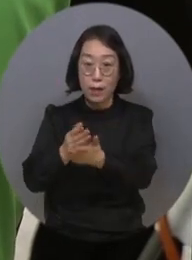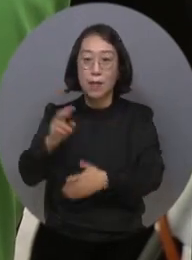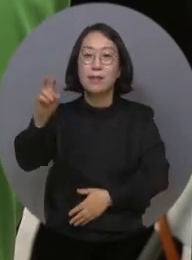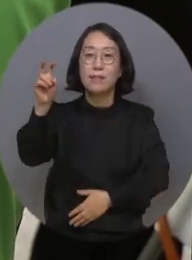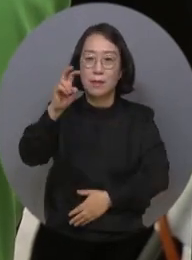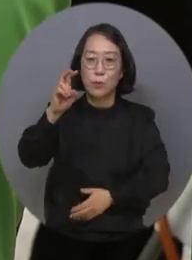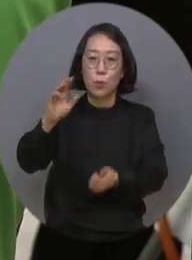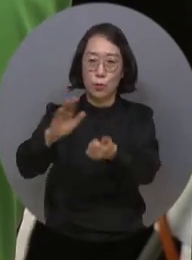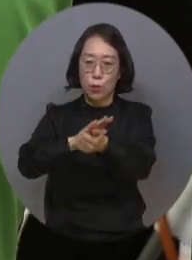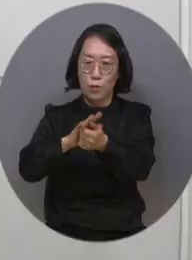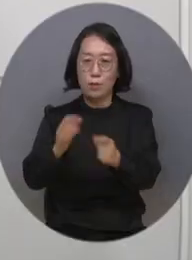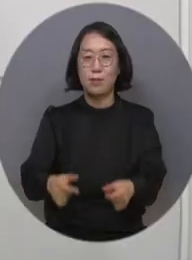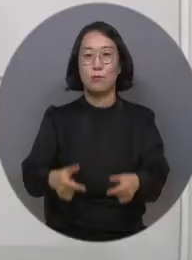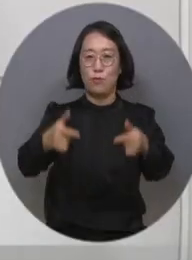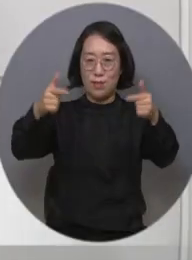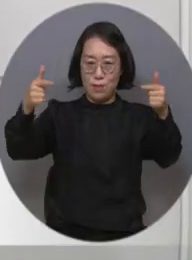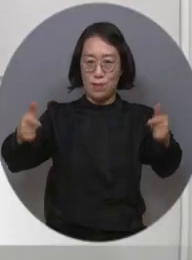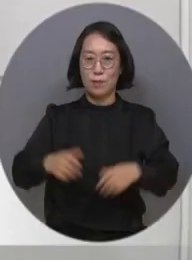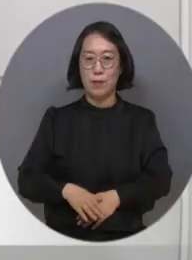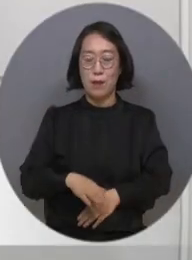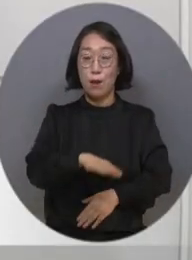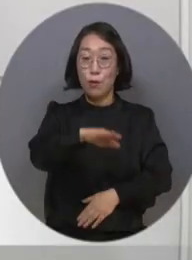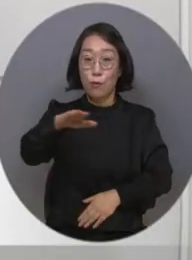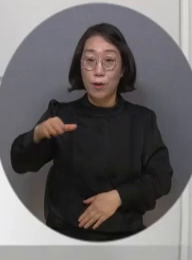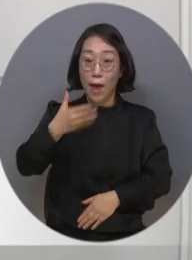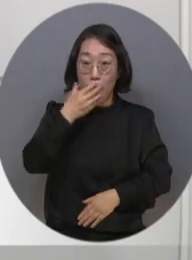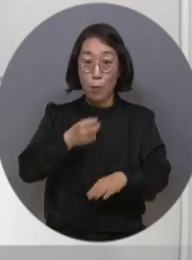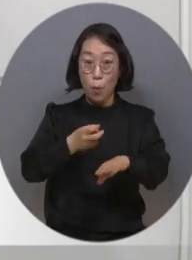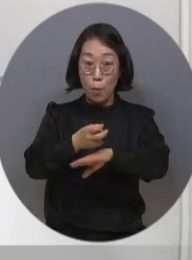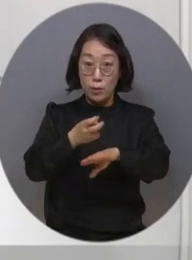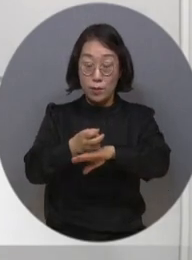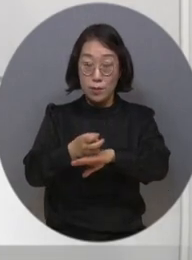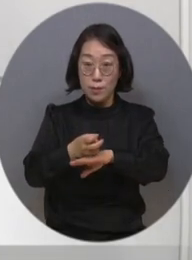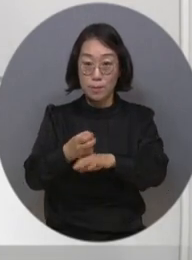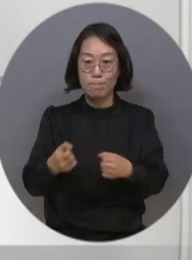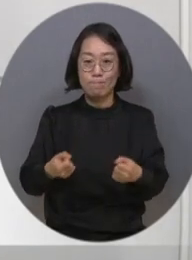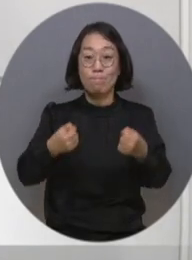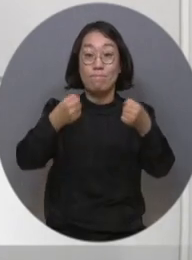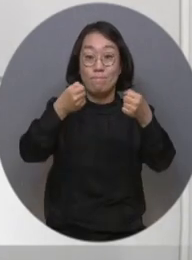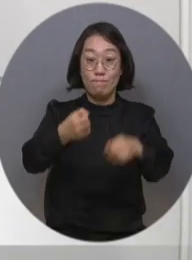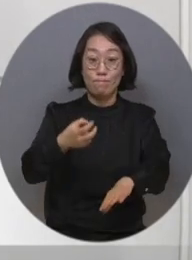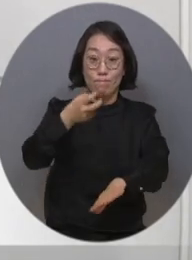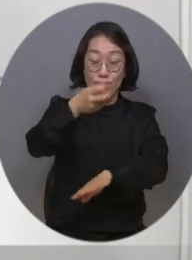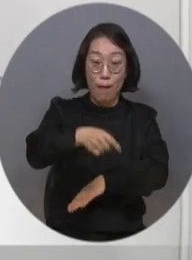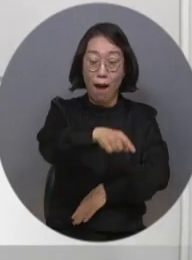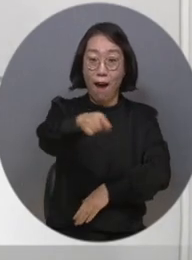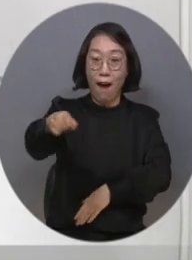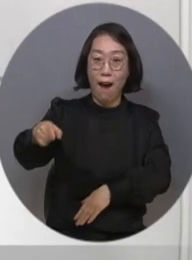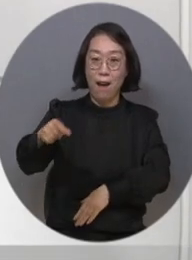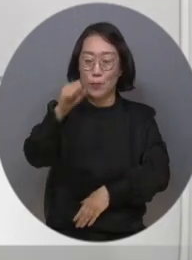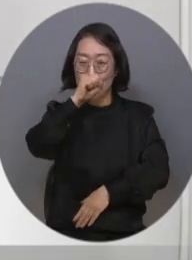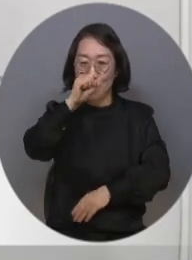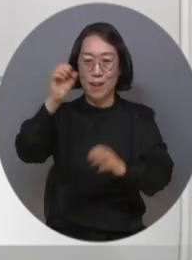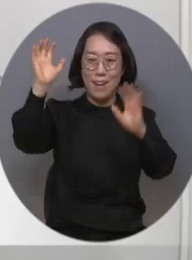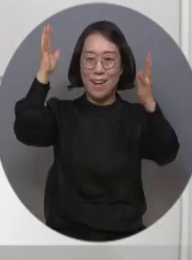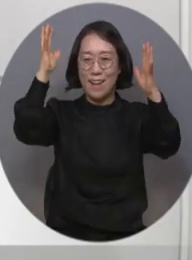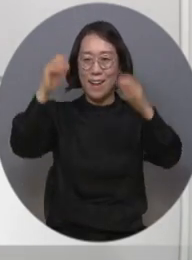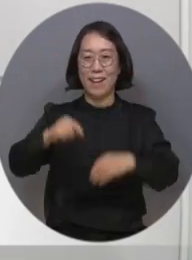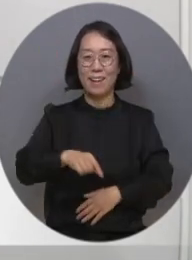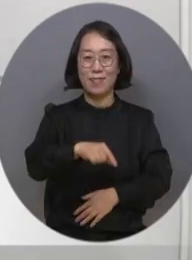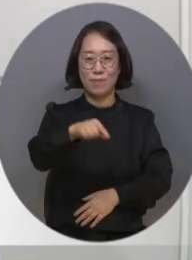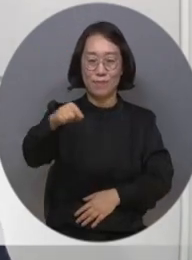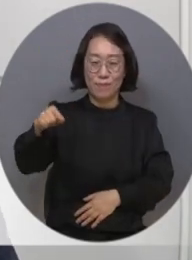20종으로 확대했습니다. 저희들 행복버스가 마을에 가잖아요. 정말 반응이 뜨겁습니다.